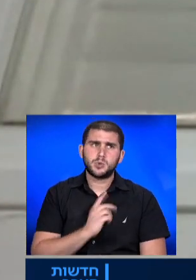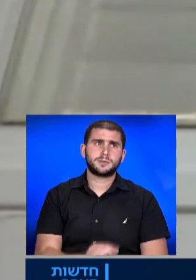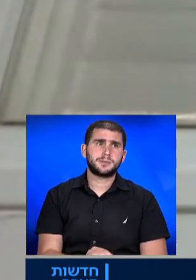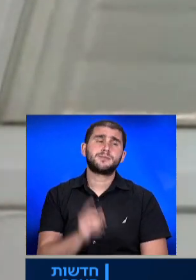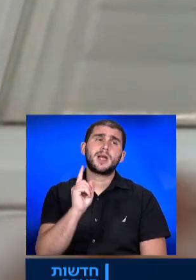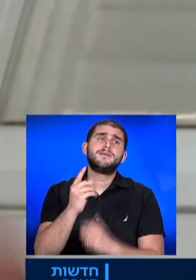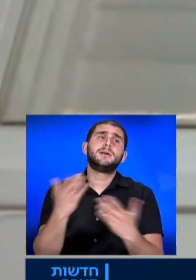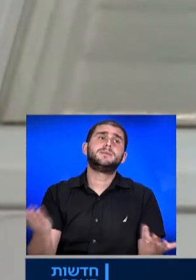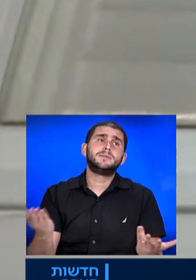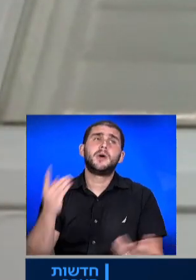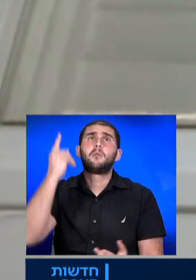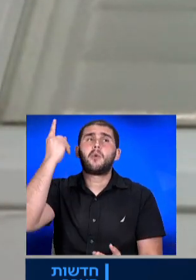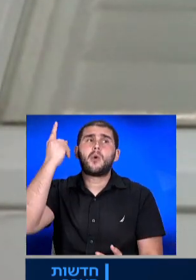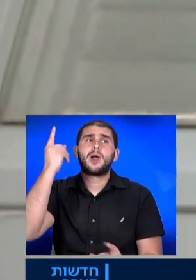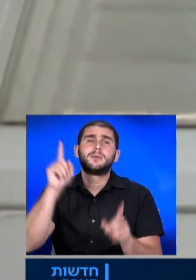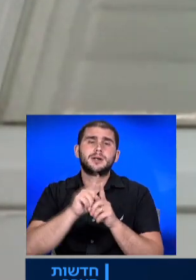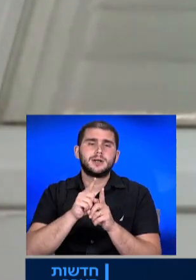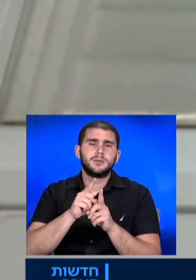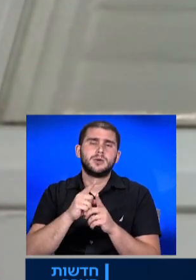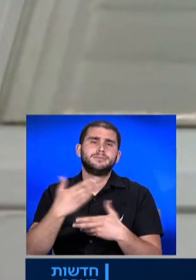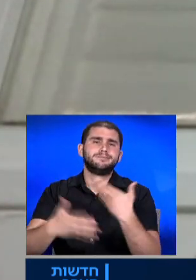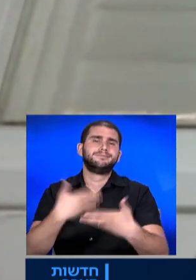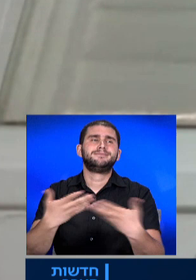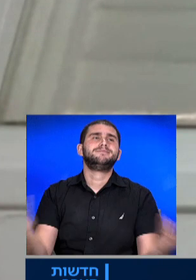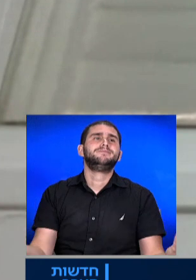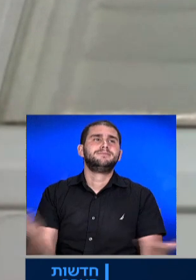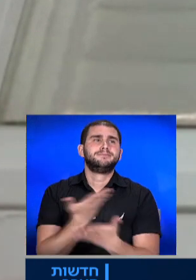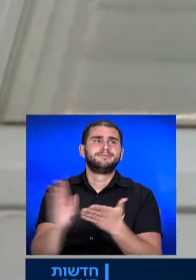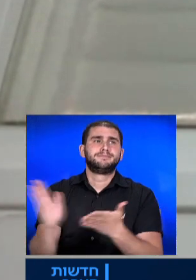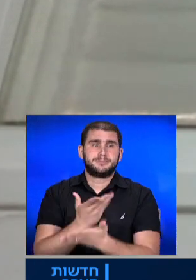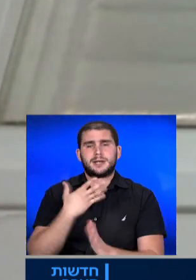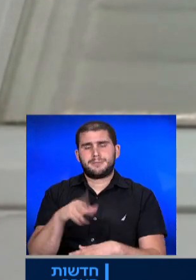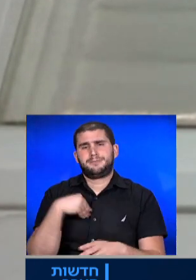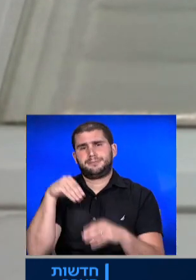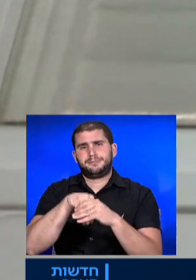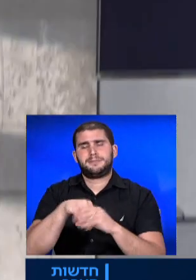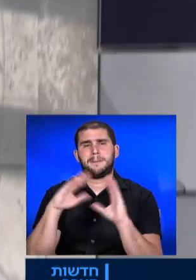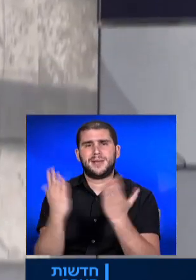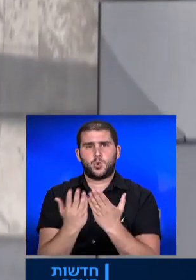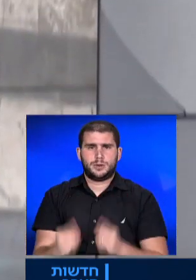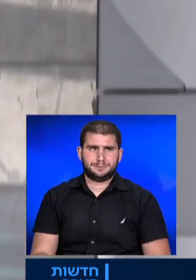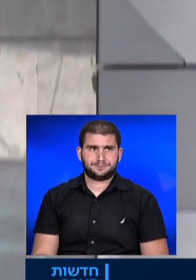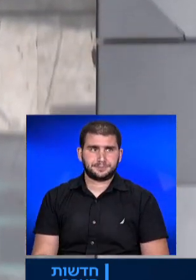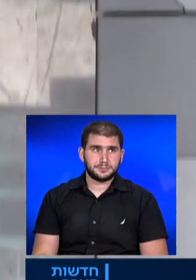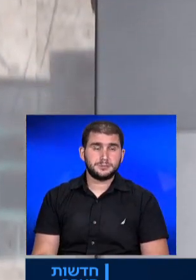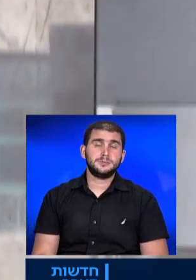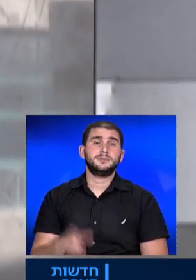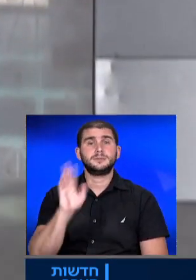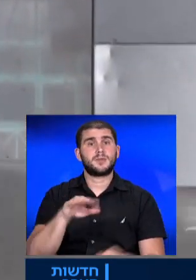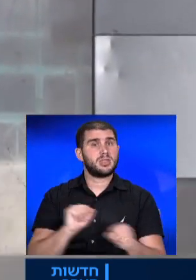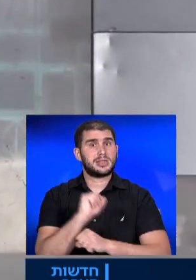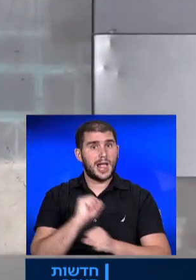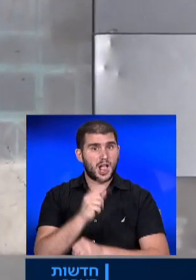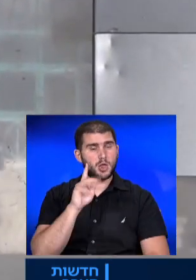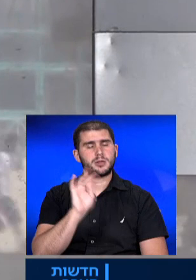אבל לבורא עולם מגלגל את העניינים, שגם אנחנו נקראנו להיכנס לבידוד. ברקע, טענות שהופנו